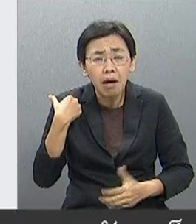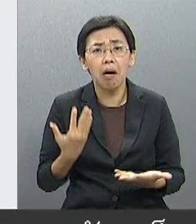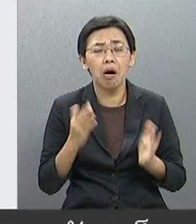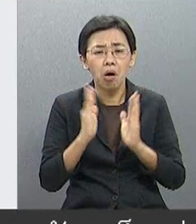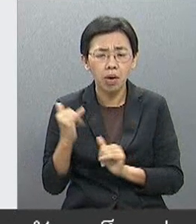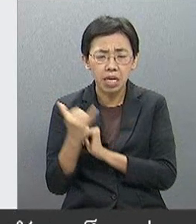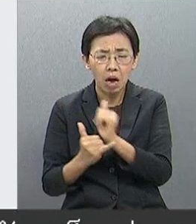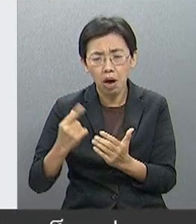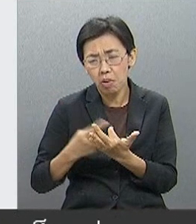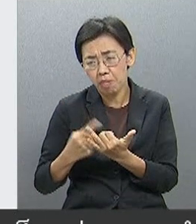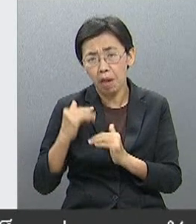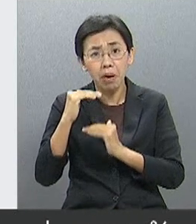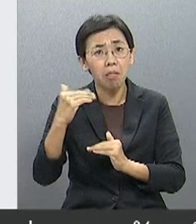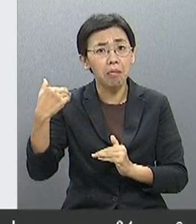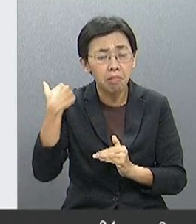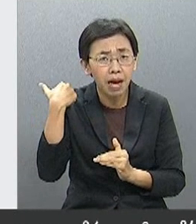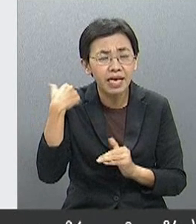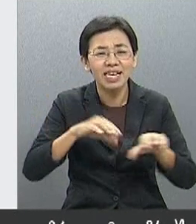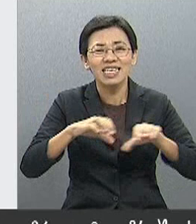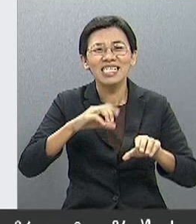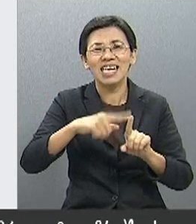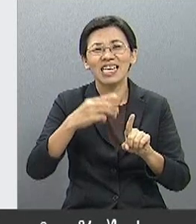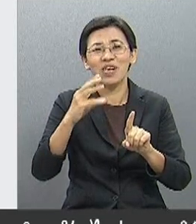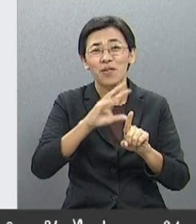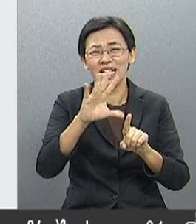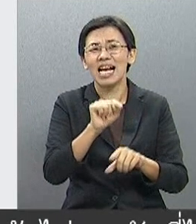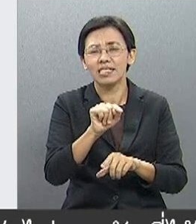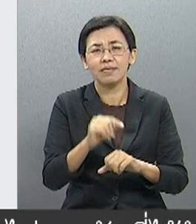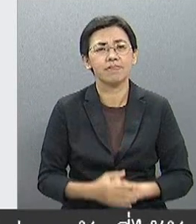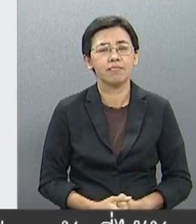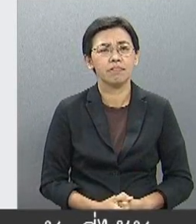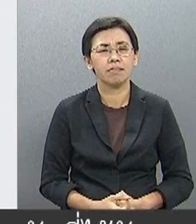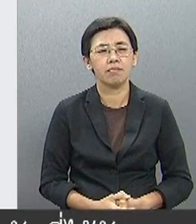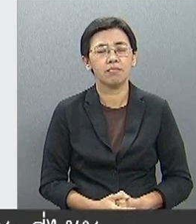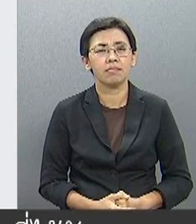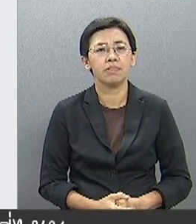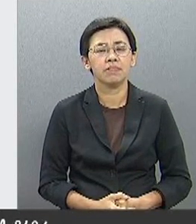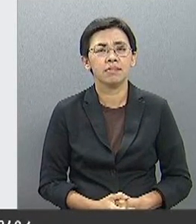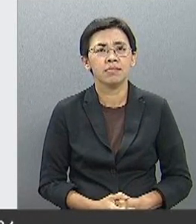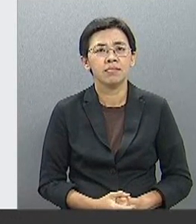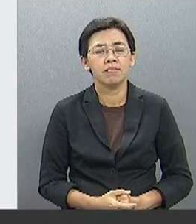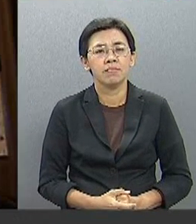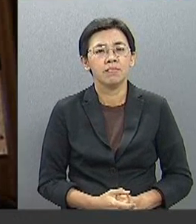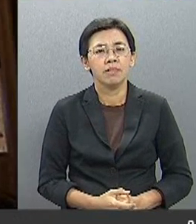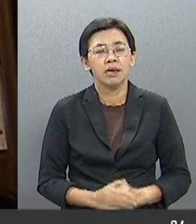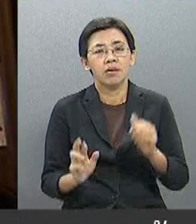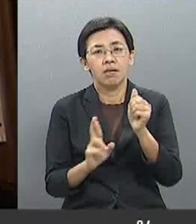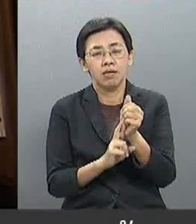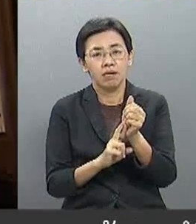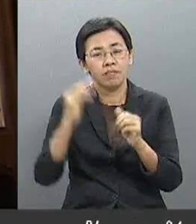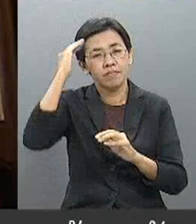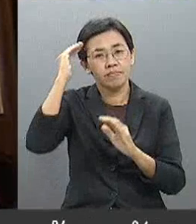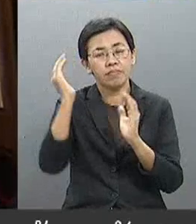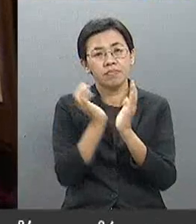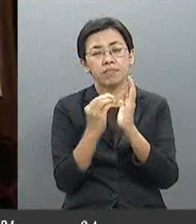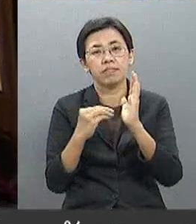รมในวันที่มีการจัดกิจกรรมด้วยทางด้านพลตำรวจตรีจิรพัฒน์ภูมิจิตรองผู้บัญชาการตำรวจนครบาลยืนยันนะ